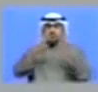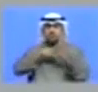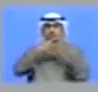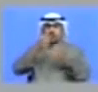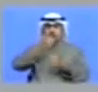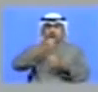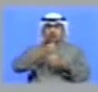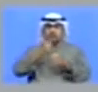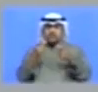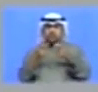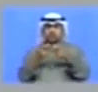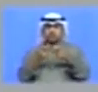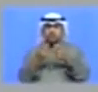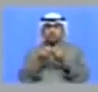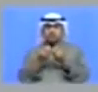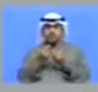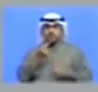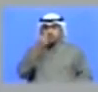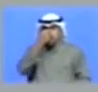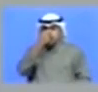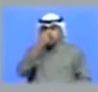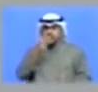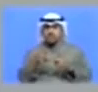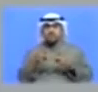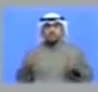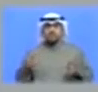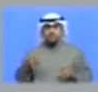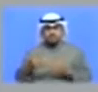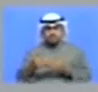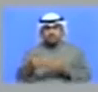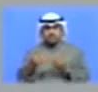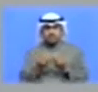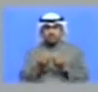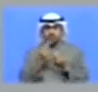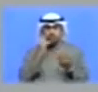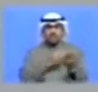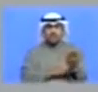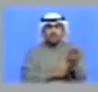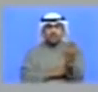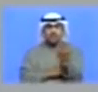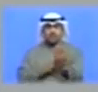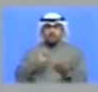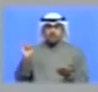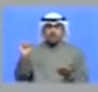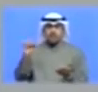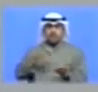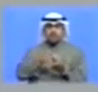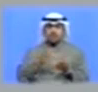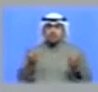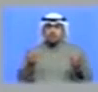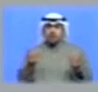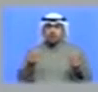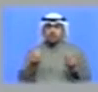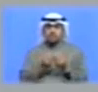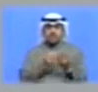الجلسة القادمة يوم الخميس سيخصص لمناقشة تقارير ديوان المحاسبة أو